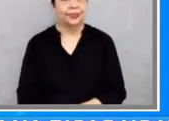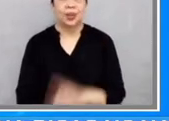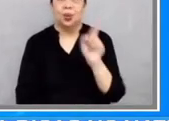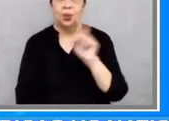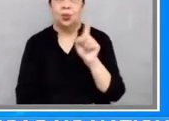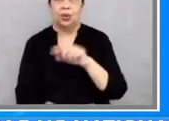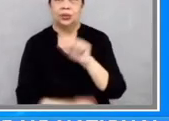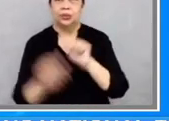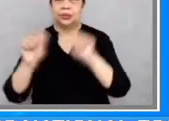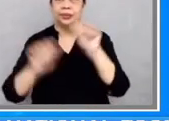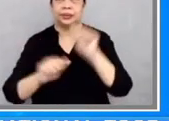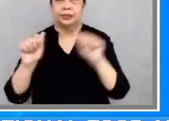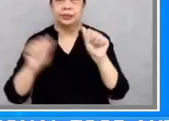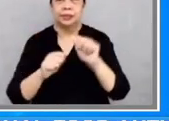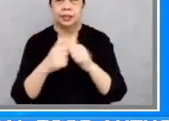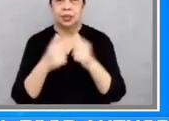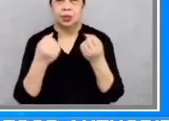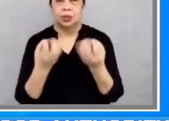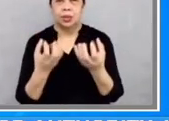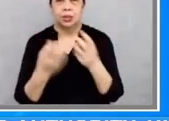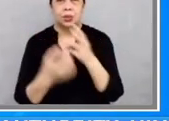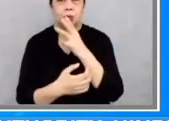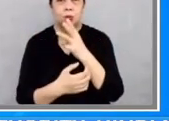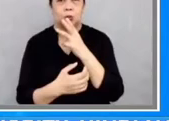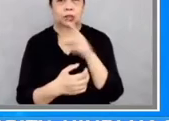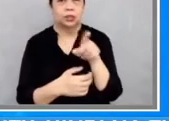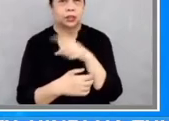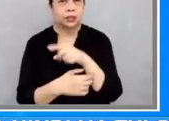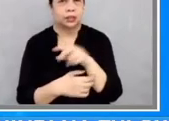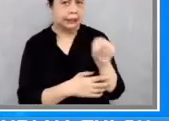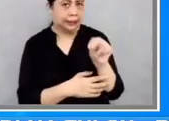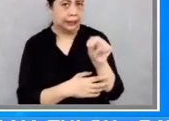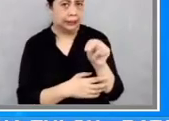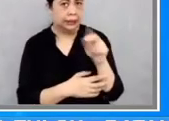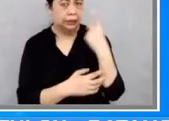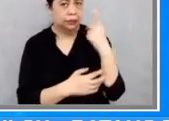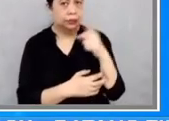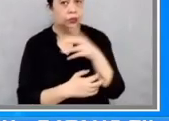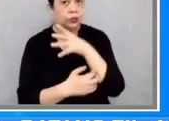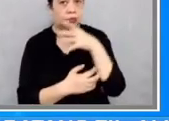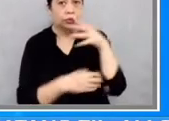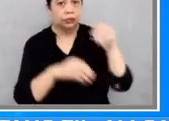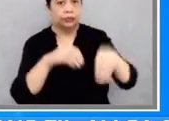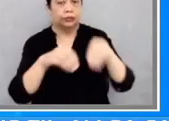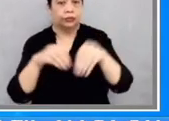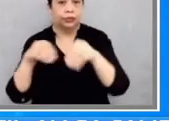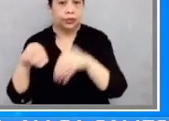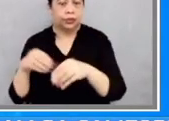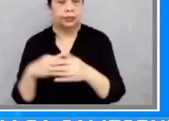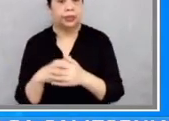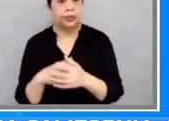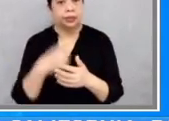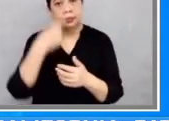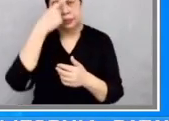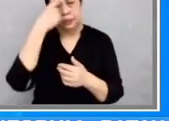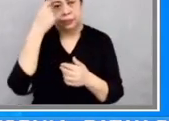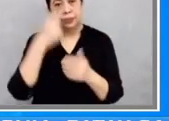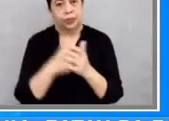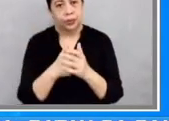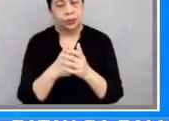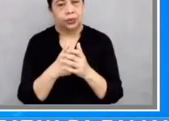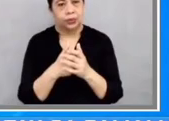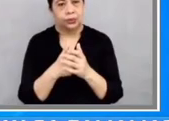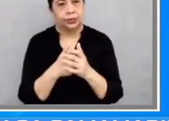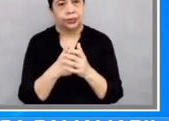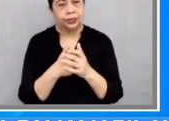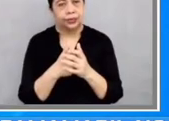assessment? Gaano karaming water irrigation ang kakailanganin po sa mga sakahan dahil din sa pagiging